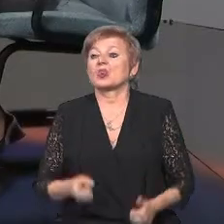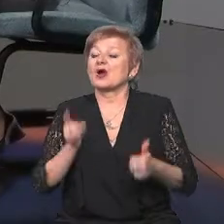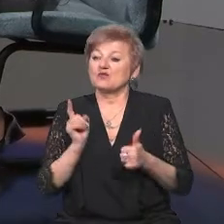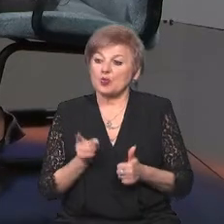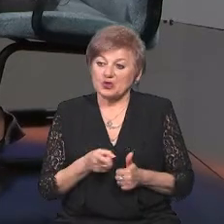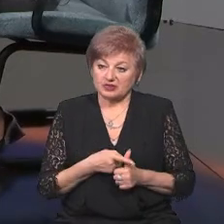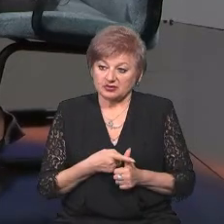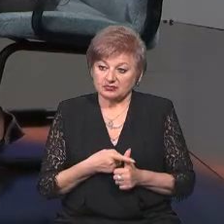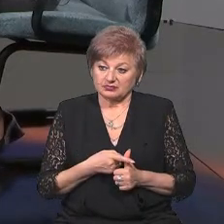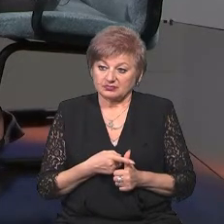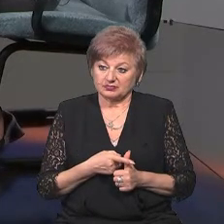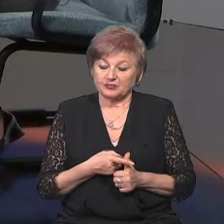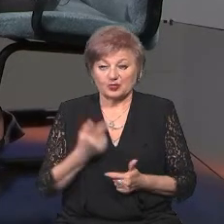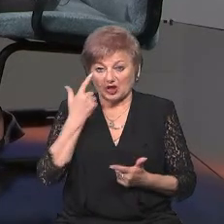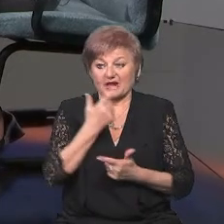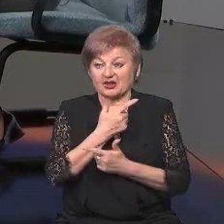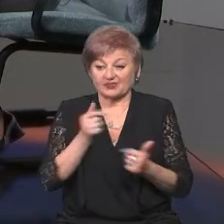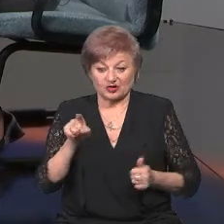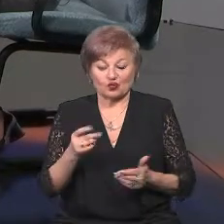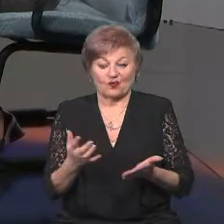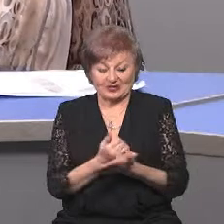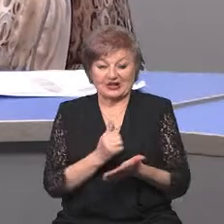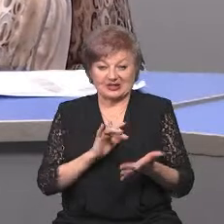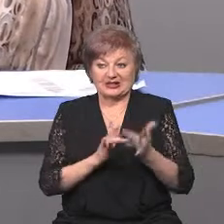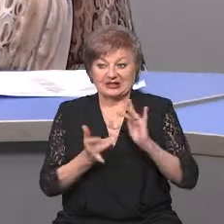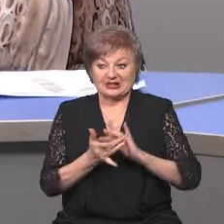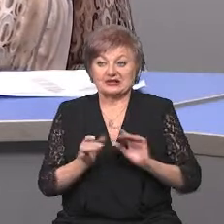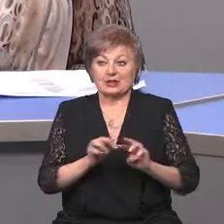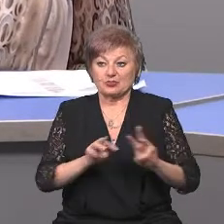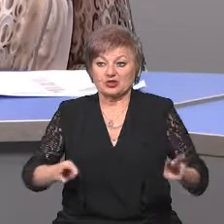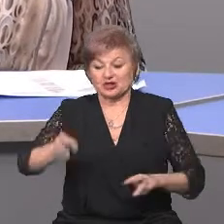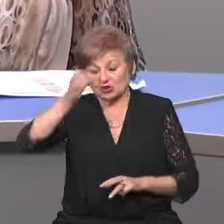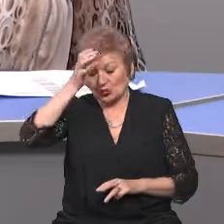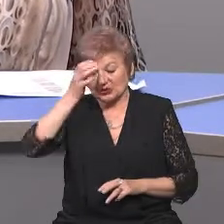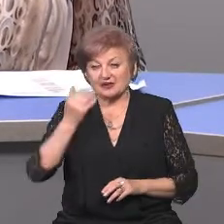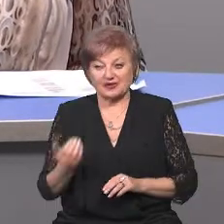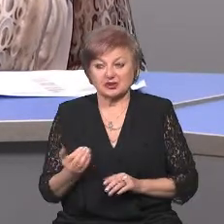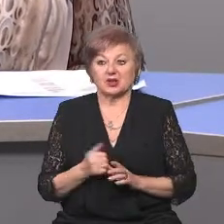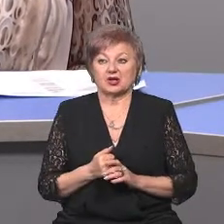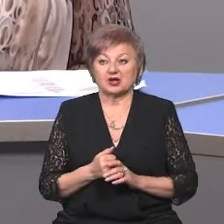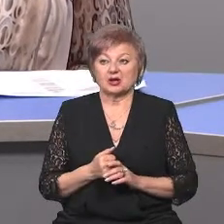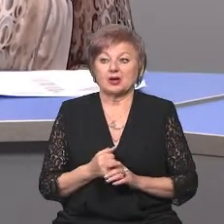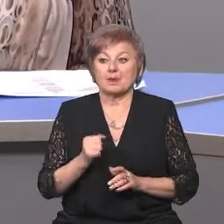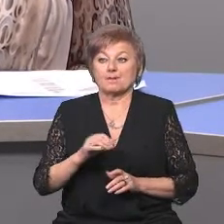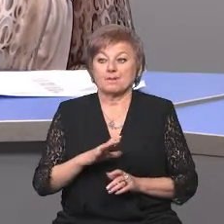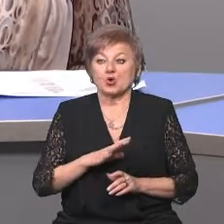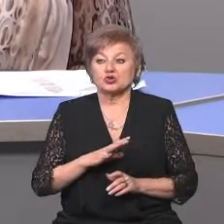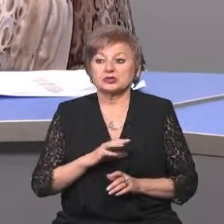По-перше, інформація, яку ви знайшли на сайті Міністерства освіти і науки, це може бути,